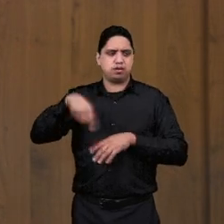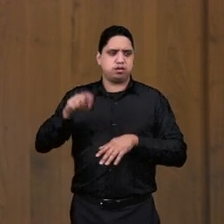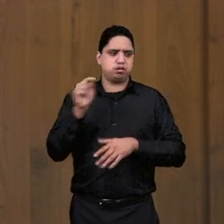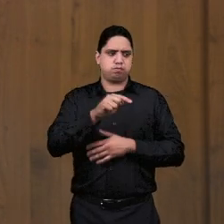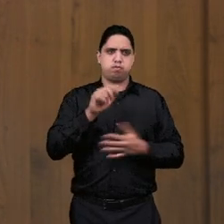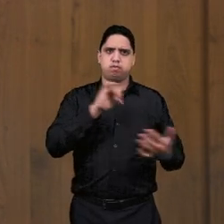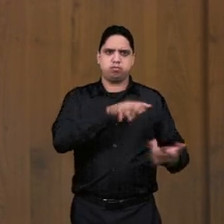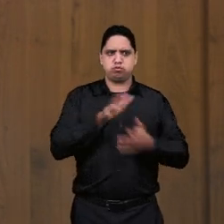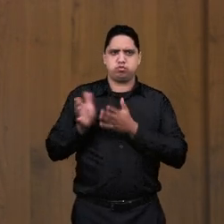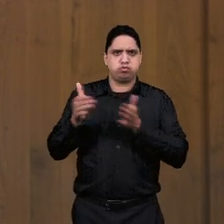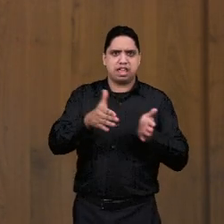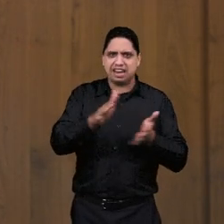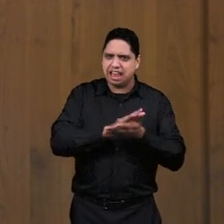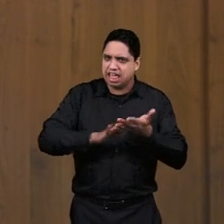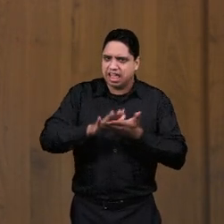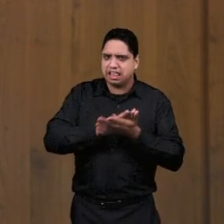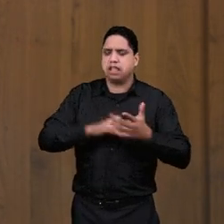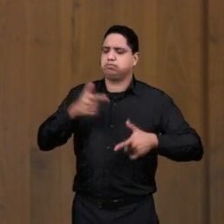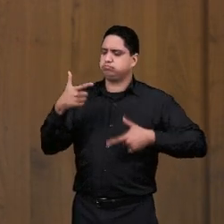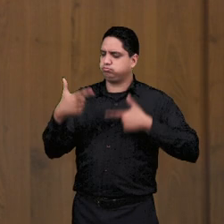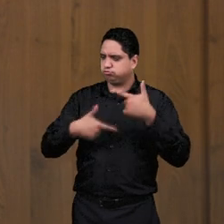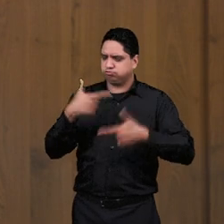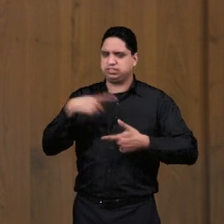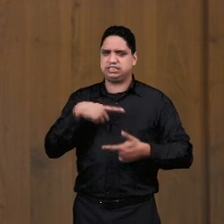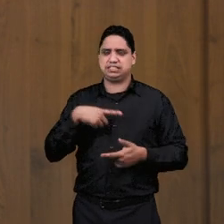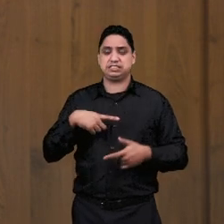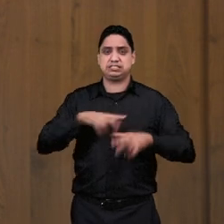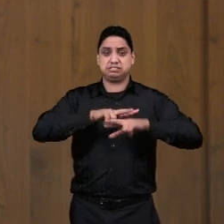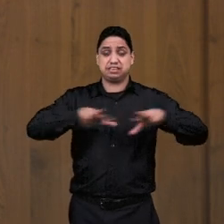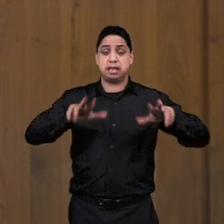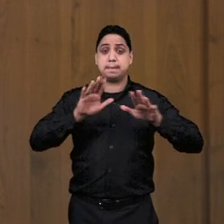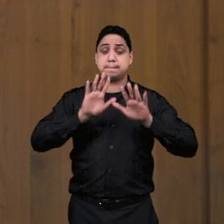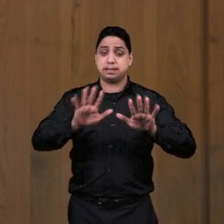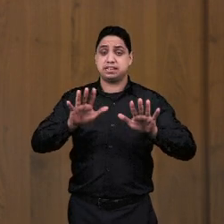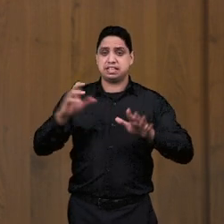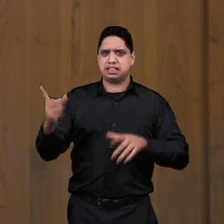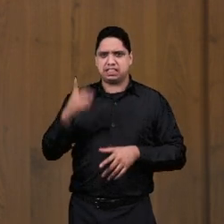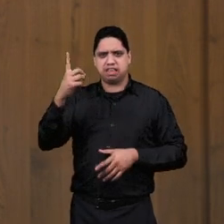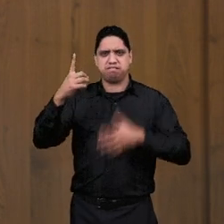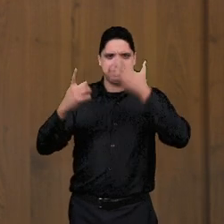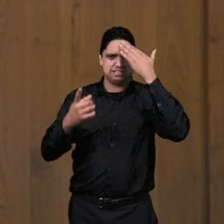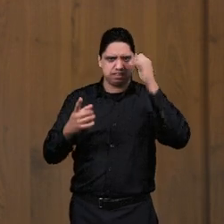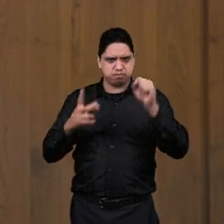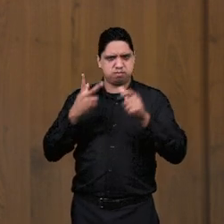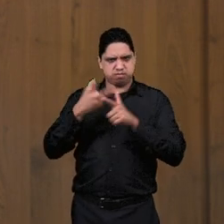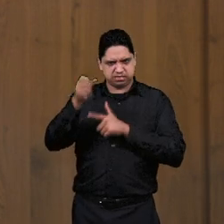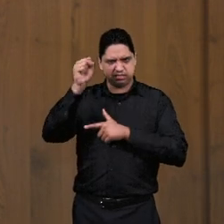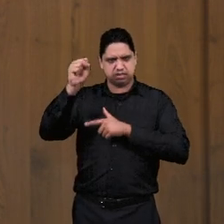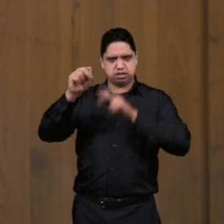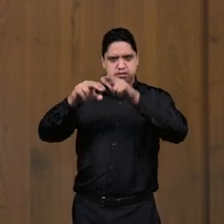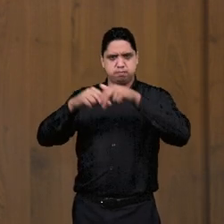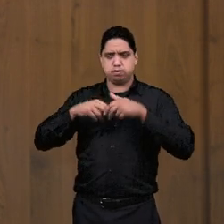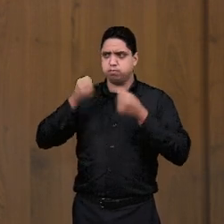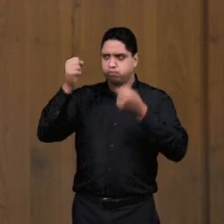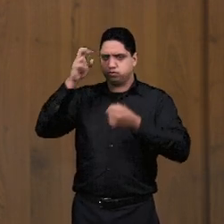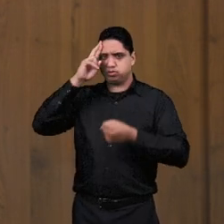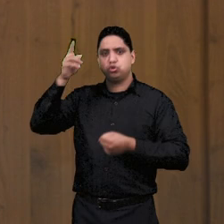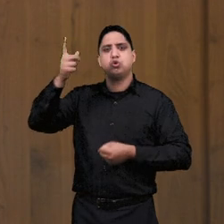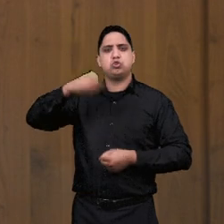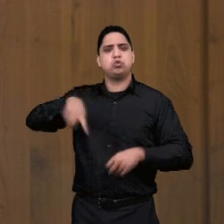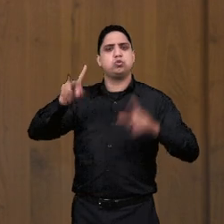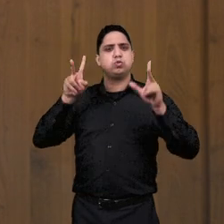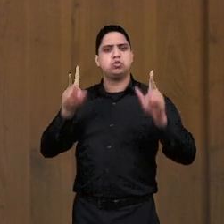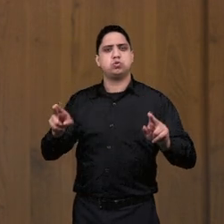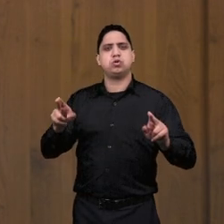vont venir. Mais comme David et Salomon ont vaincu par le pouvoir du Seigneur, nous aussi, dans l'obéissance au